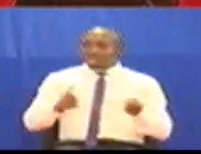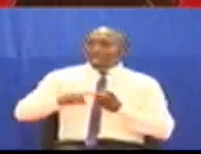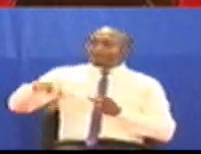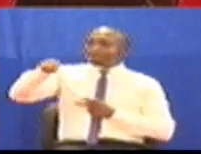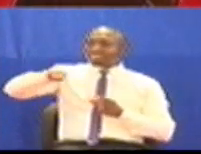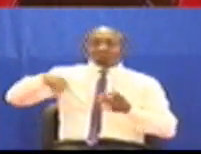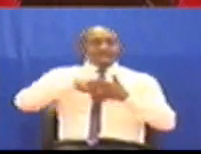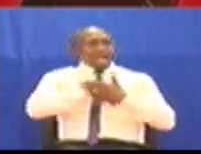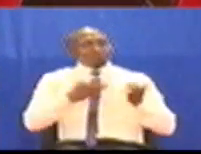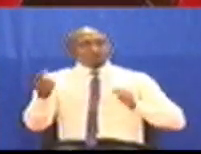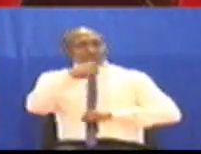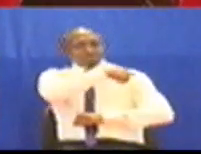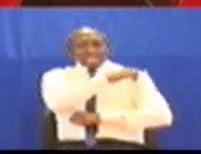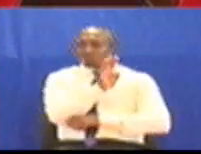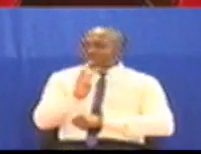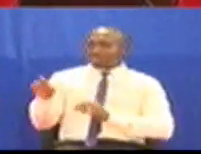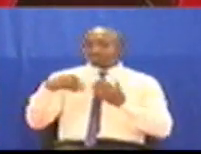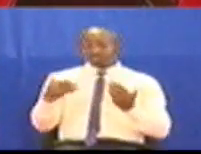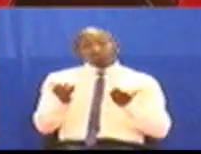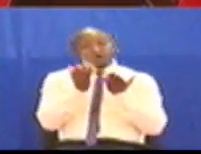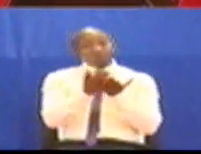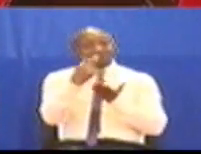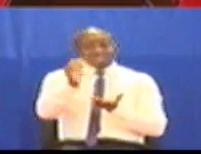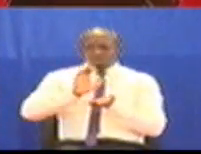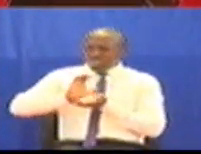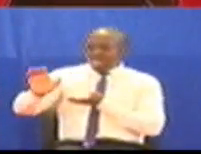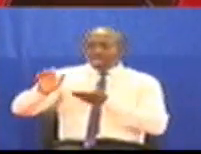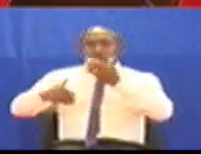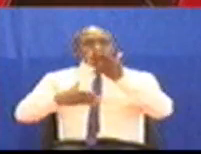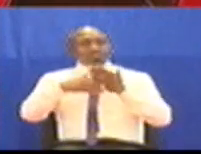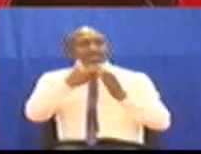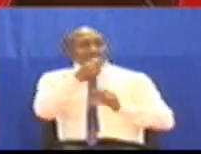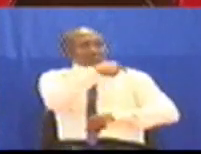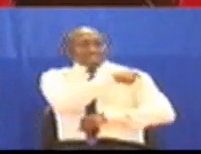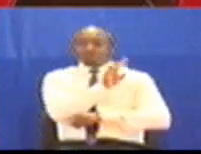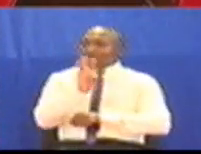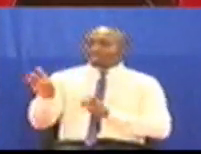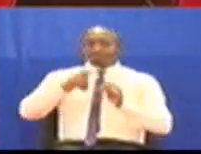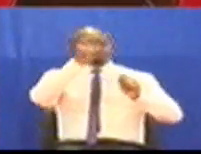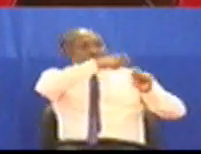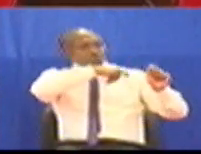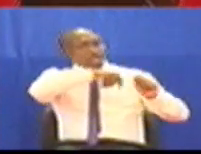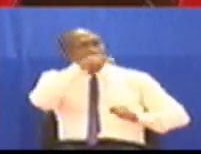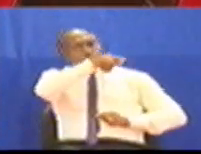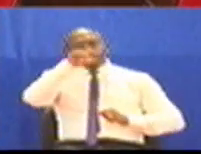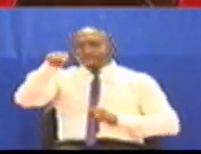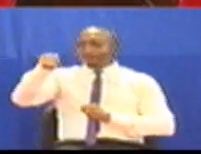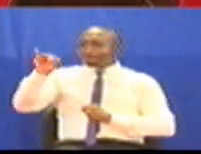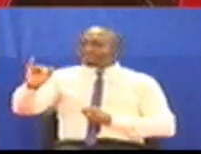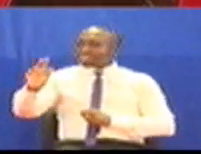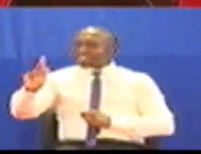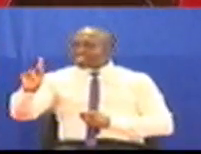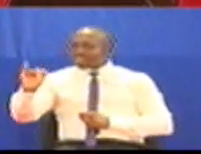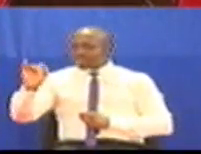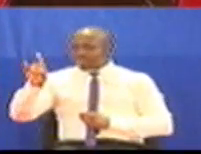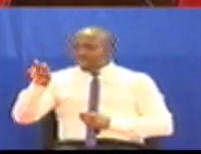haina hospitali ya wilaya. Tunaomba zitengwe fedha tujengee hospitali za wilaya pale Mtwara Mikindani. Sasa niombe sana, hii ni